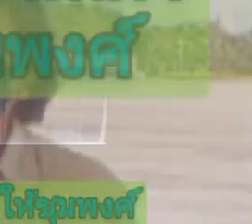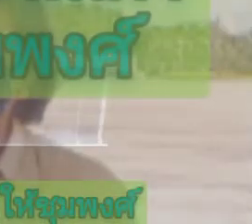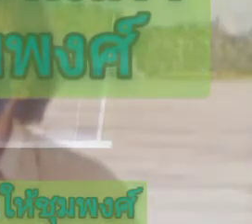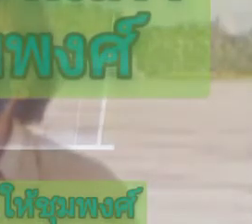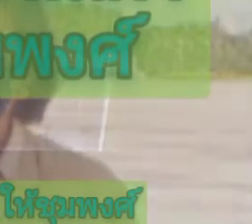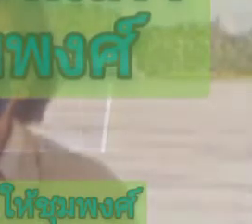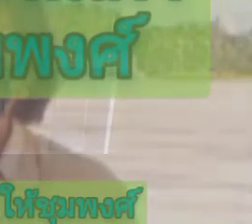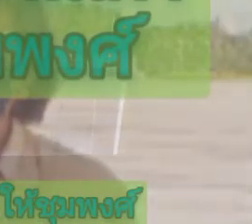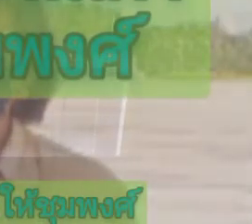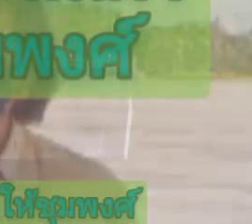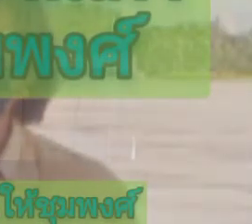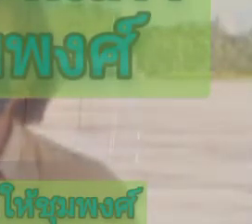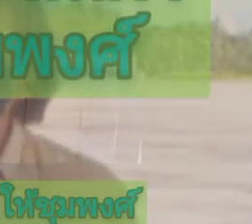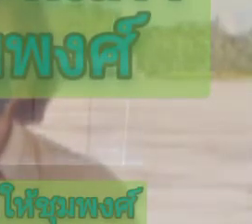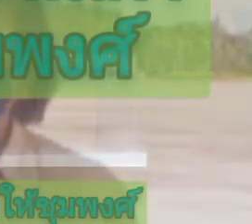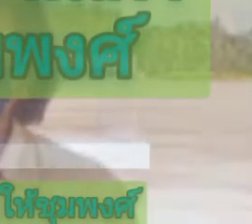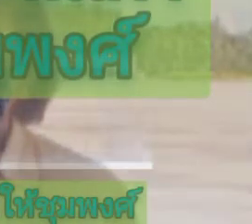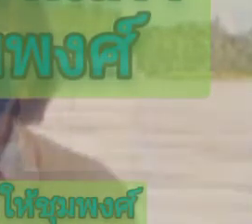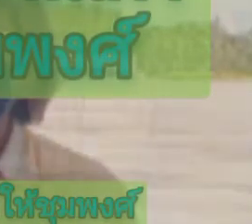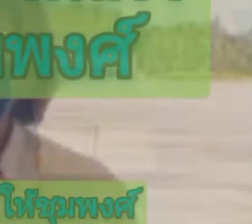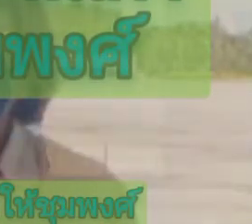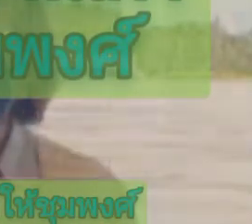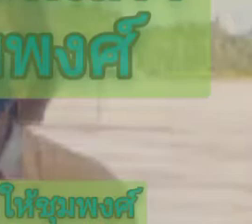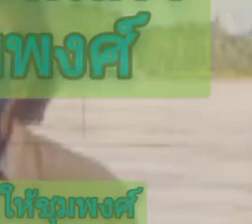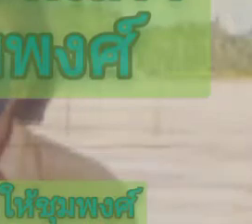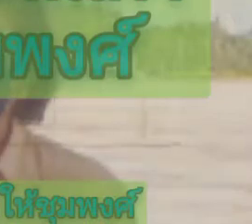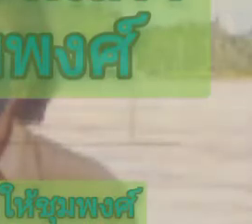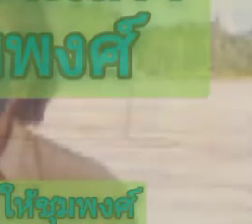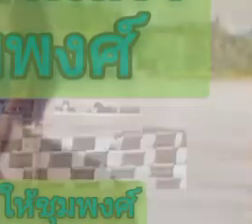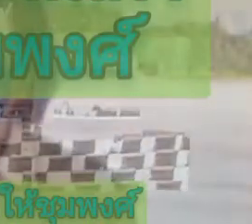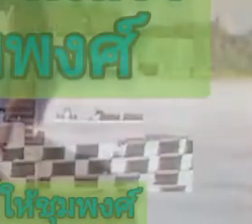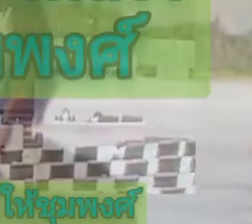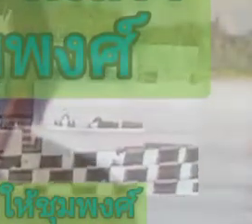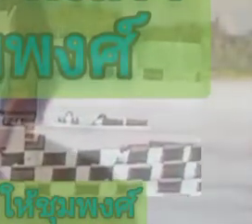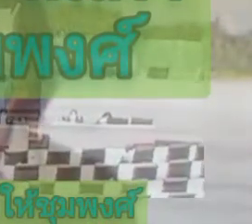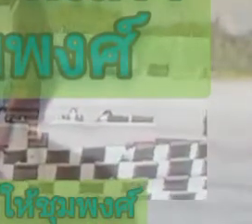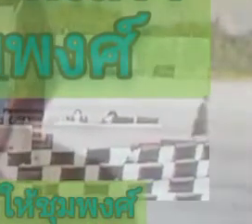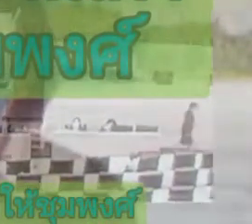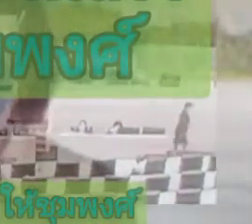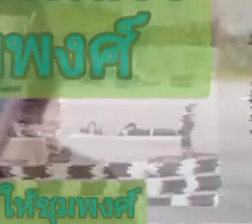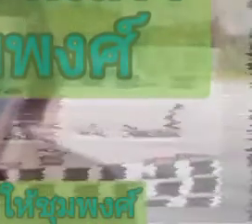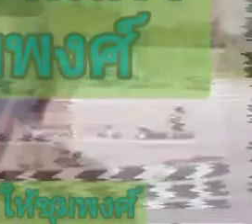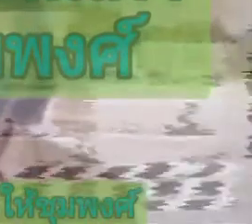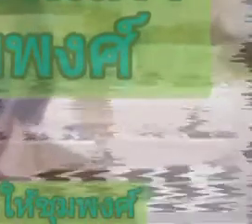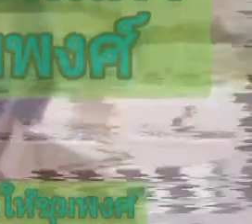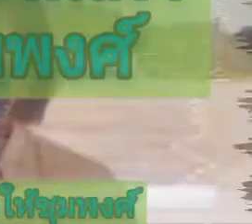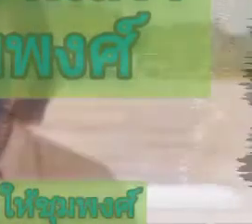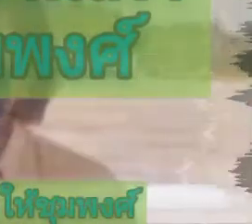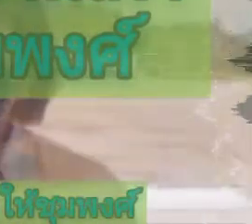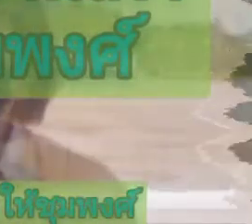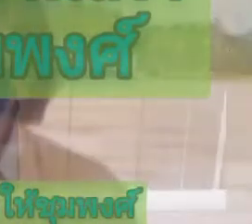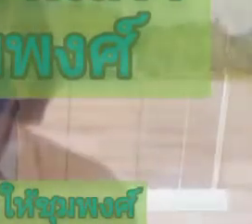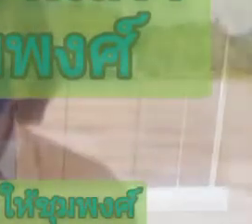อ๋อเป็นอะไรกันเนี่ยเด็กๆเราไม่มาทีมเราไม่ช่วย เดี๋ยว นี้ ที่ เ ม ร ื า องหลวงไทย เอาที่มา ส กัน ถ ไห านการณ์โควิด ม ะ หมอแฝดมาแค่ไป